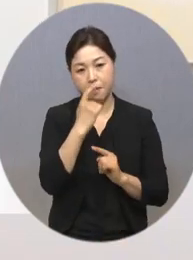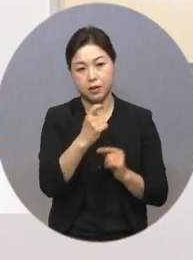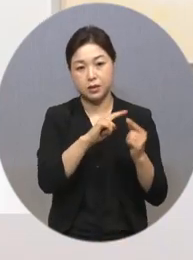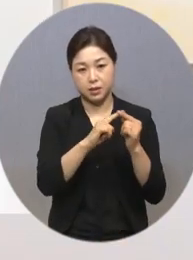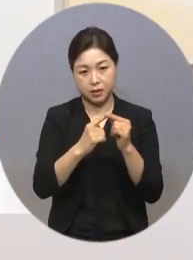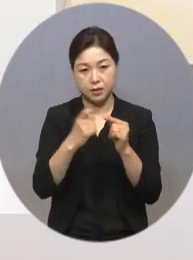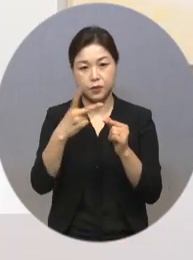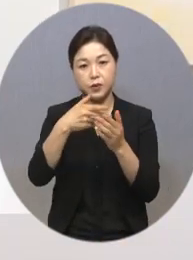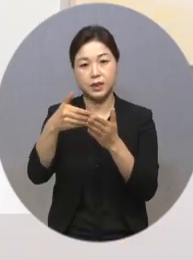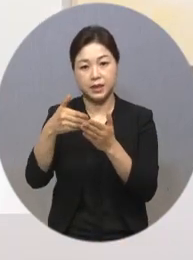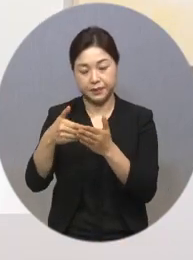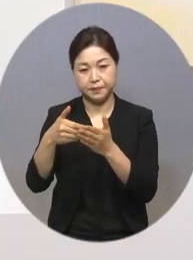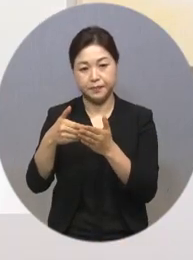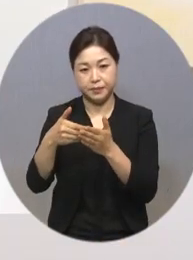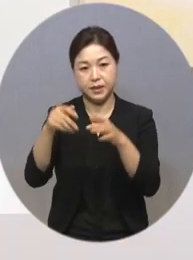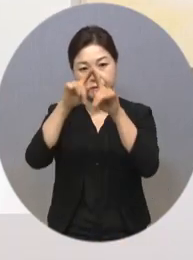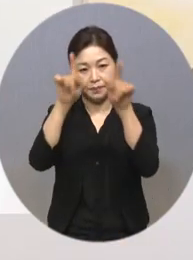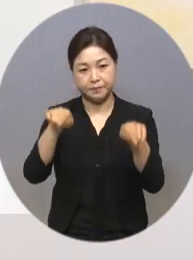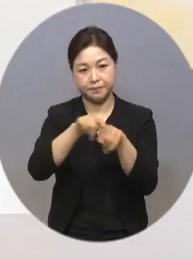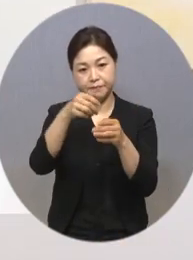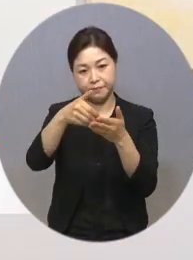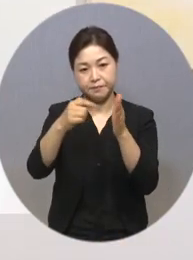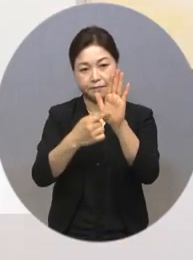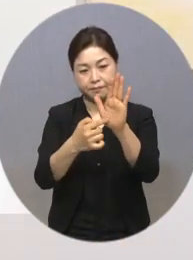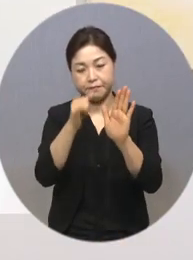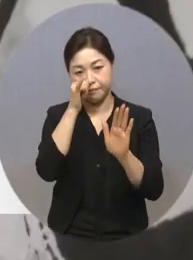글씨와 그림이 화폭에 펼쳐집니다.